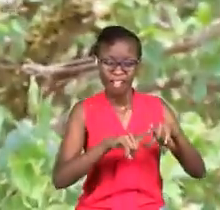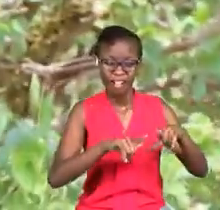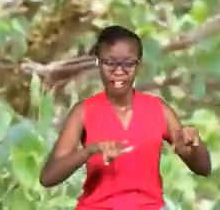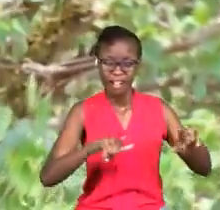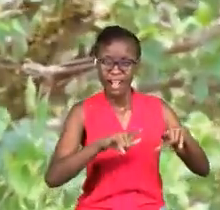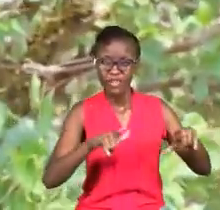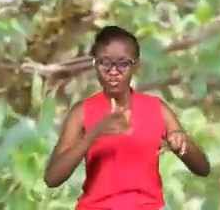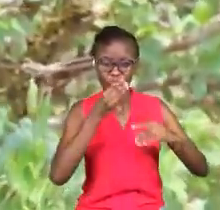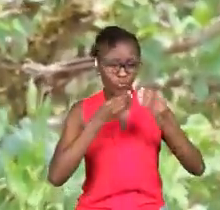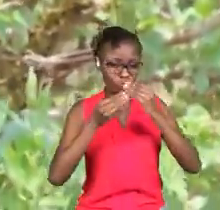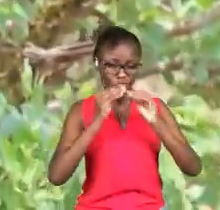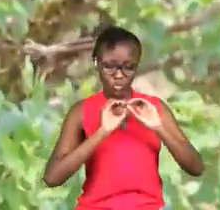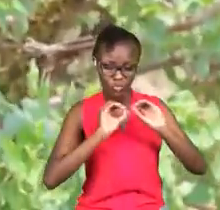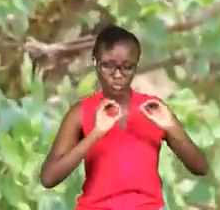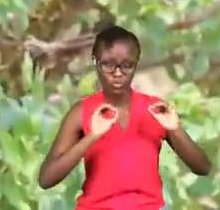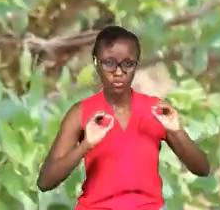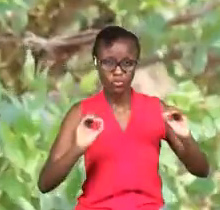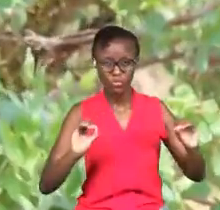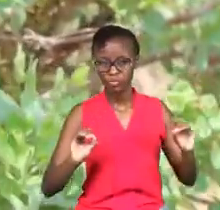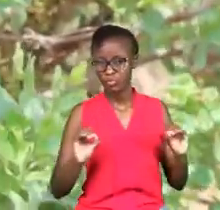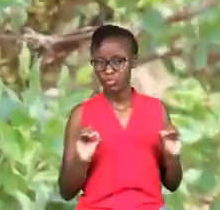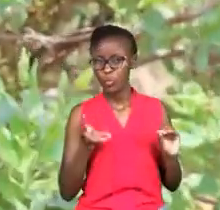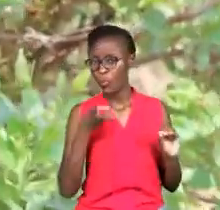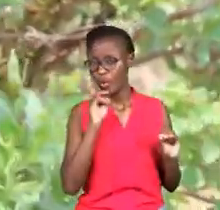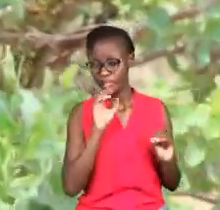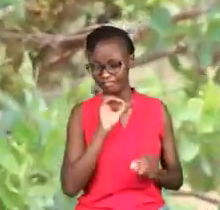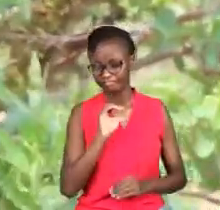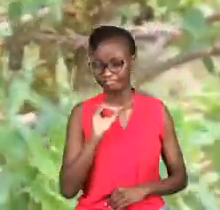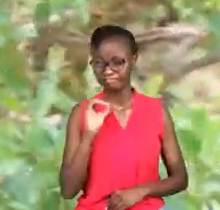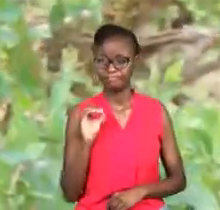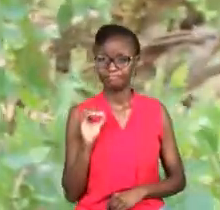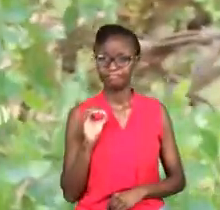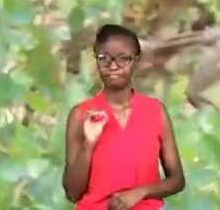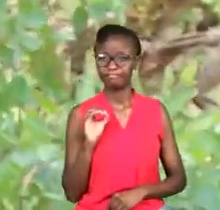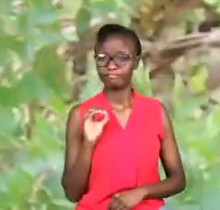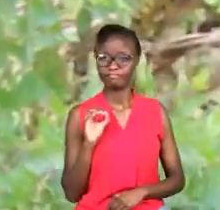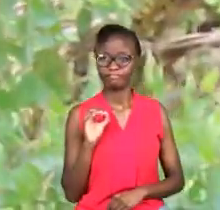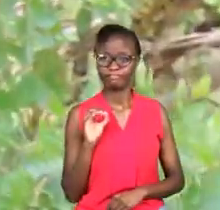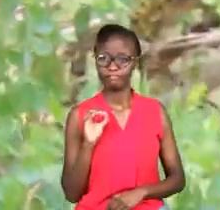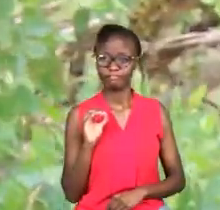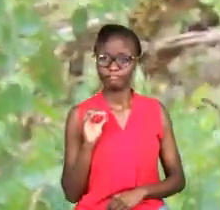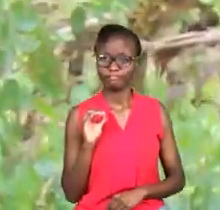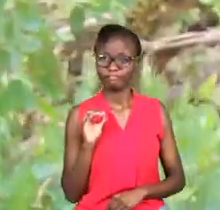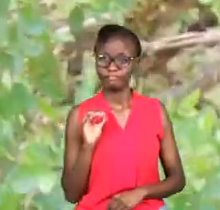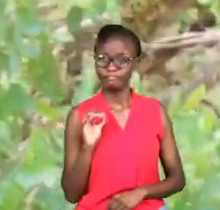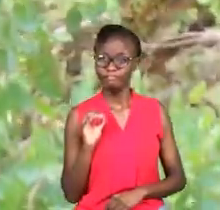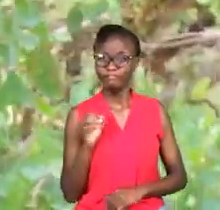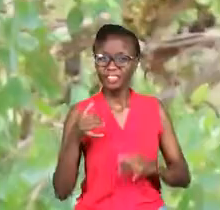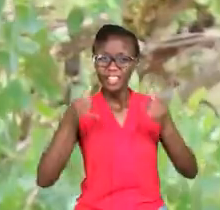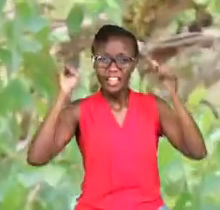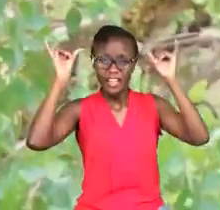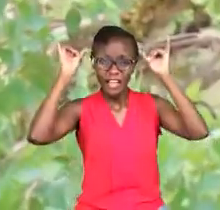kitu ya kukula, hakuna chakula ya mali. Tume ng'ombe akikosa kitu ya